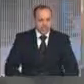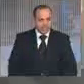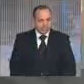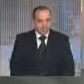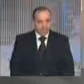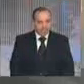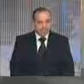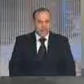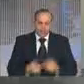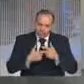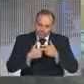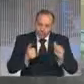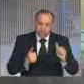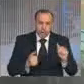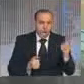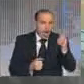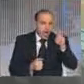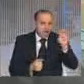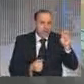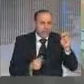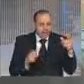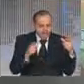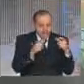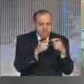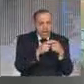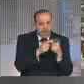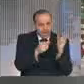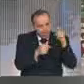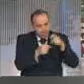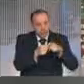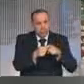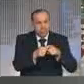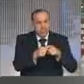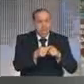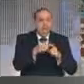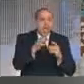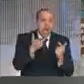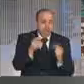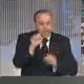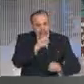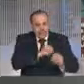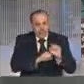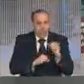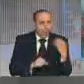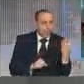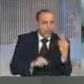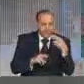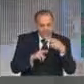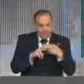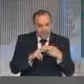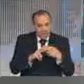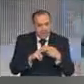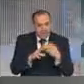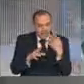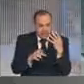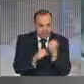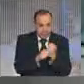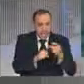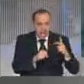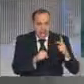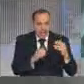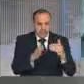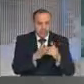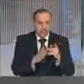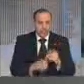حصن مختلفه لاكثر من 20 فريقا خلال هذه الدوره التي يعد تنظيمها في سفقس محاوله لتحقيق اكثر من